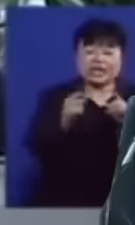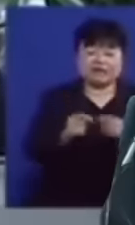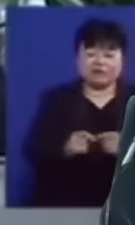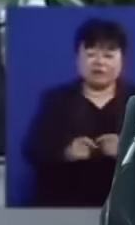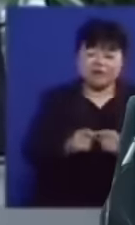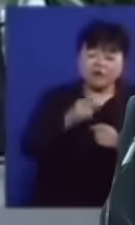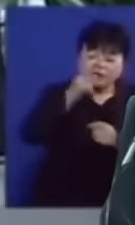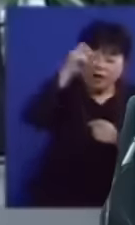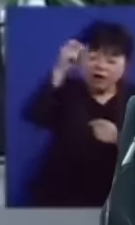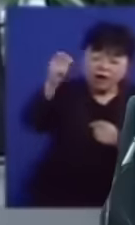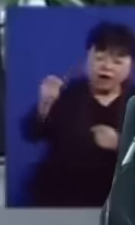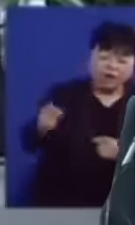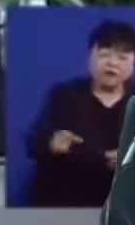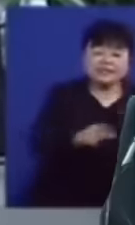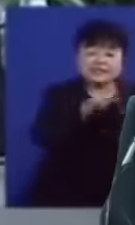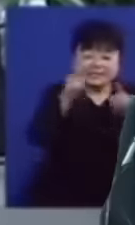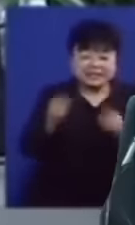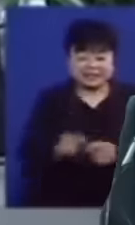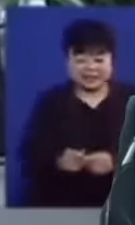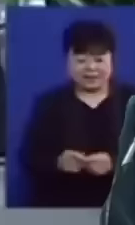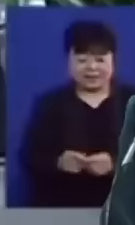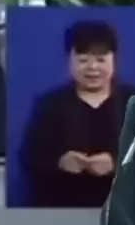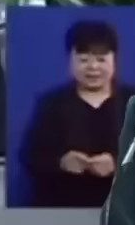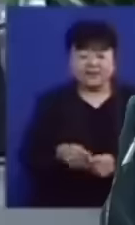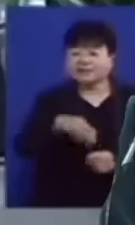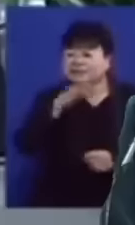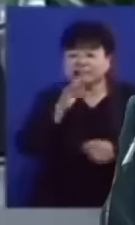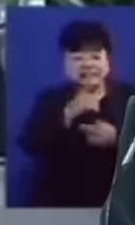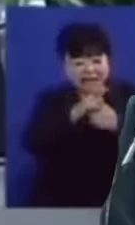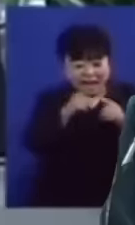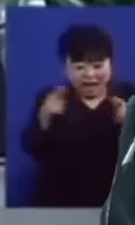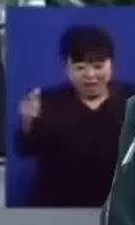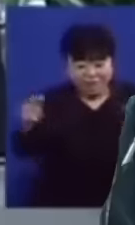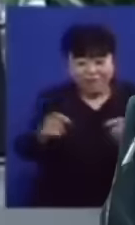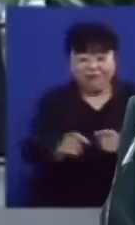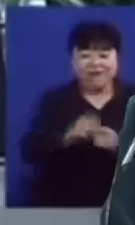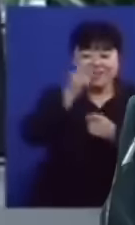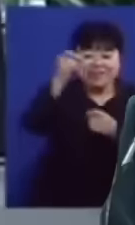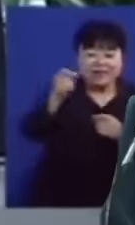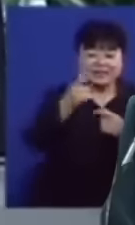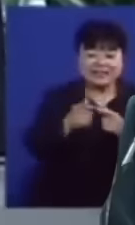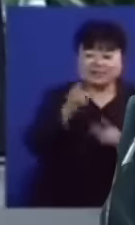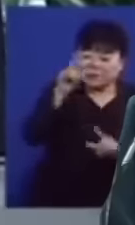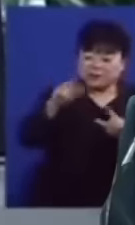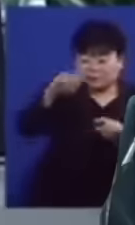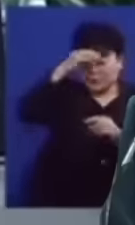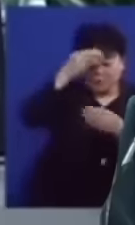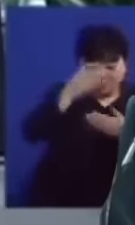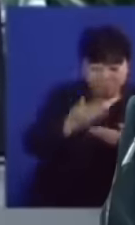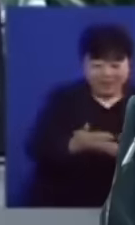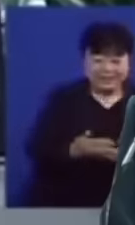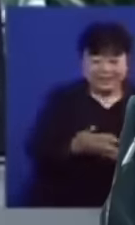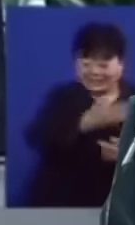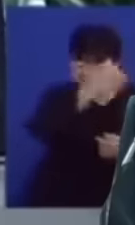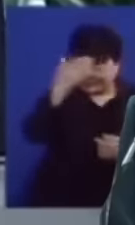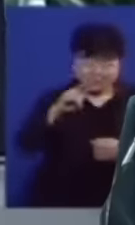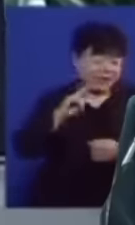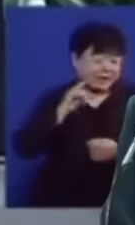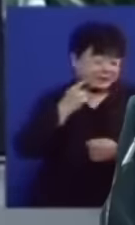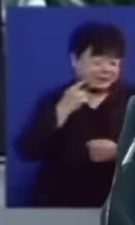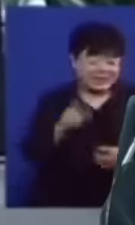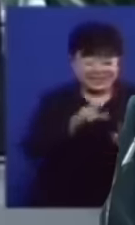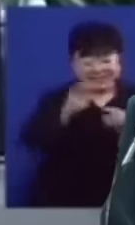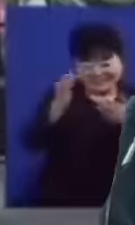살고 또 살고 영원히 사는데 늙어지지 않고 영원히 그리스도의 모습을 닮아 젊은 아름다운 모습으로